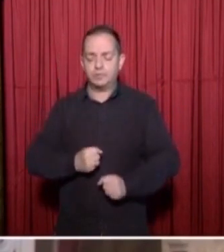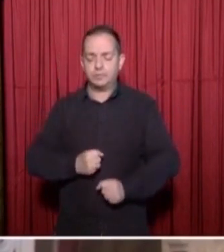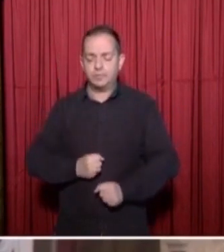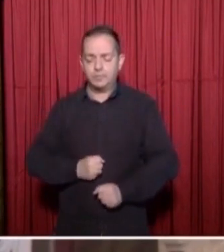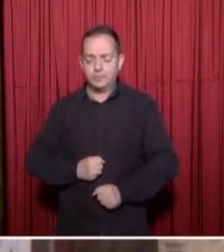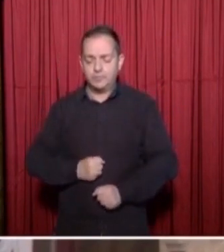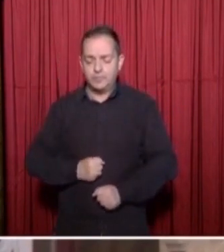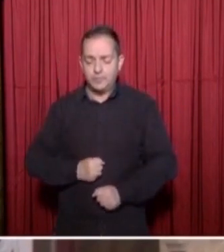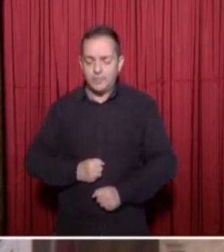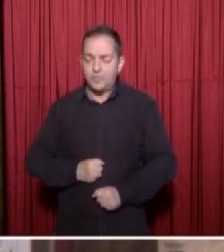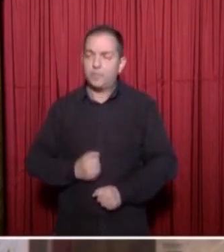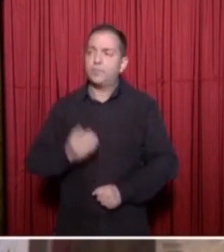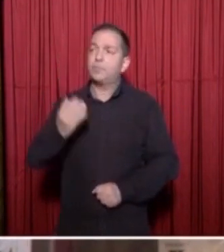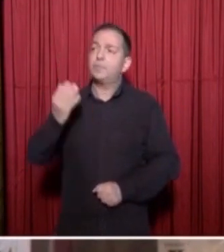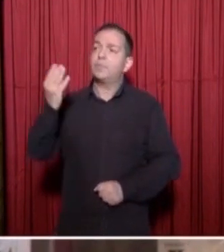σώσον με.